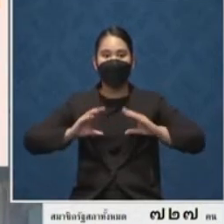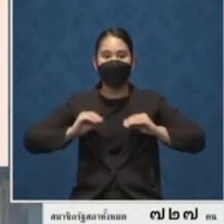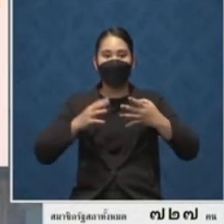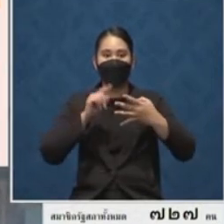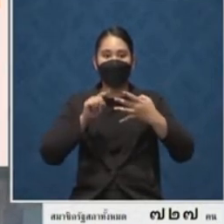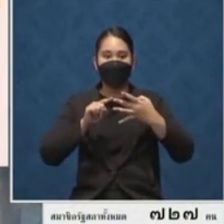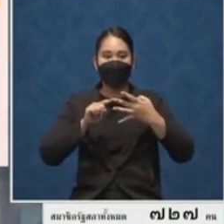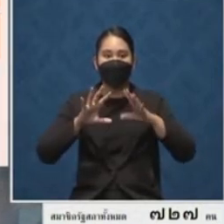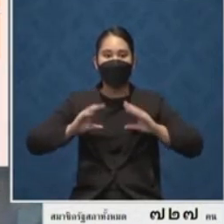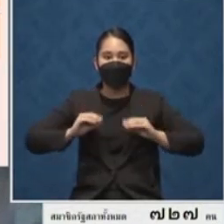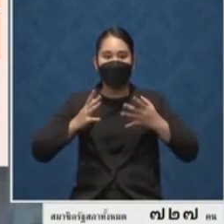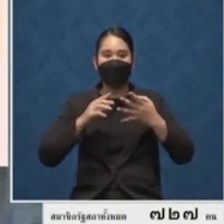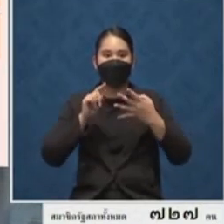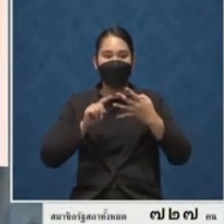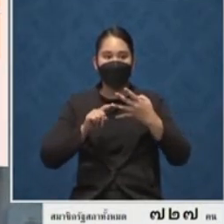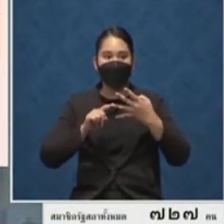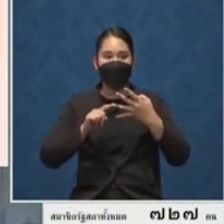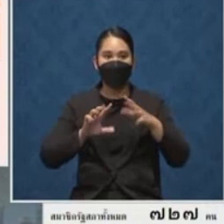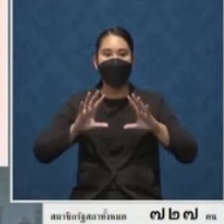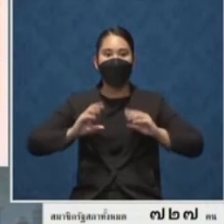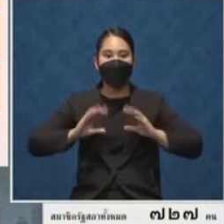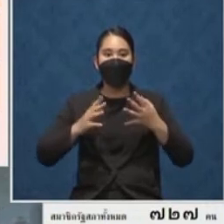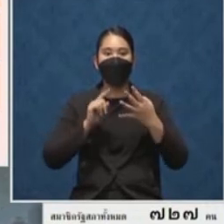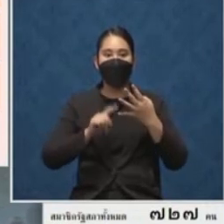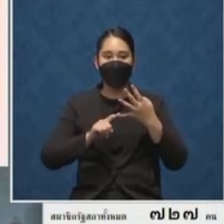ามไม่รับหลักการสี่ไม่รับหลักการครับ